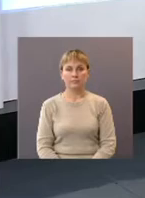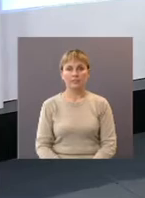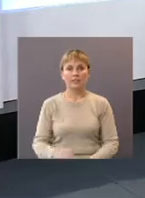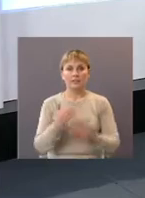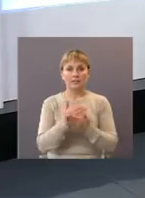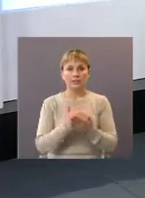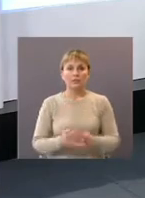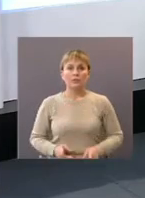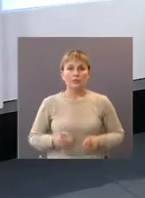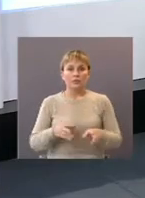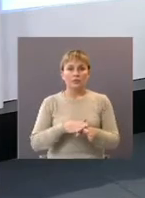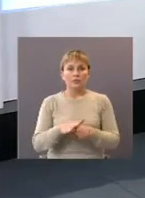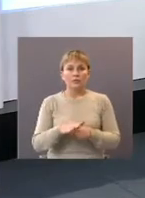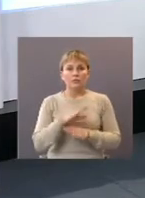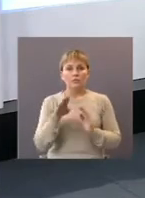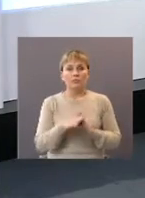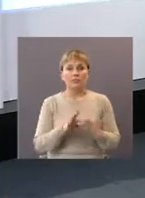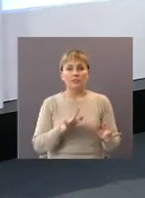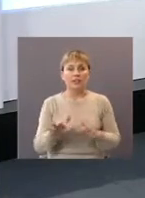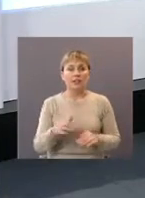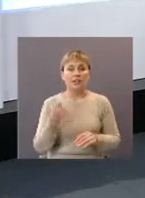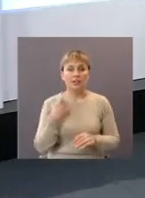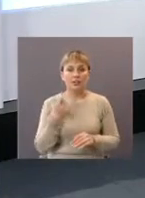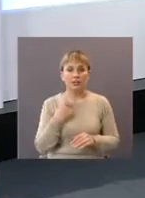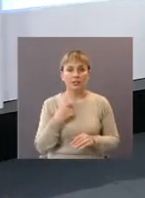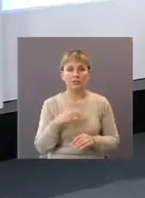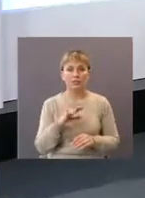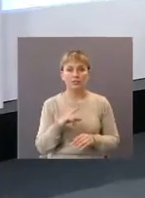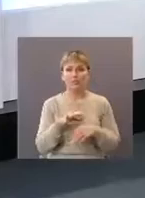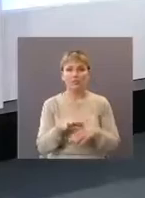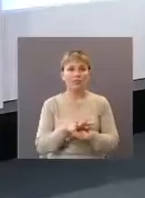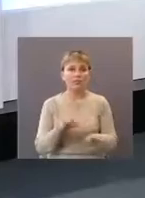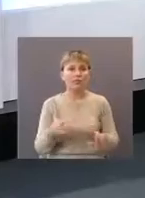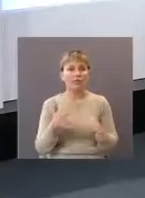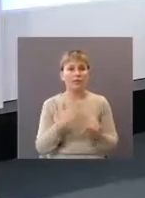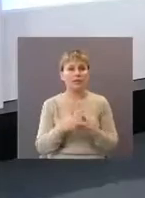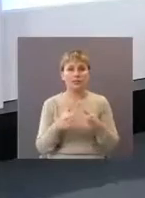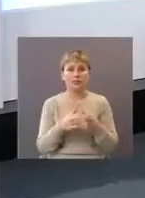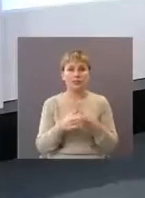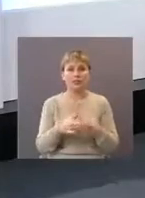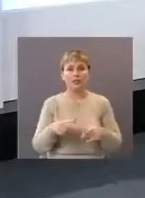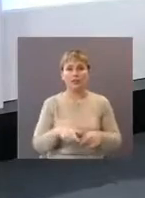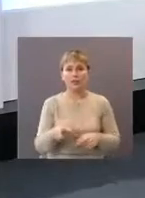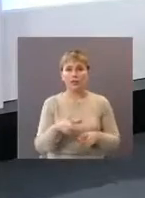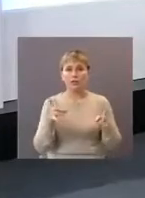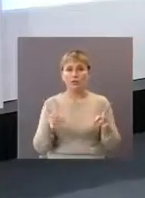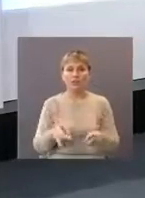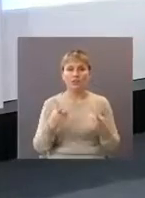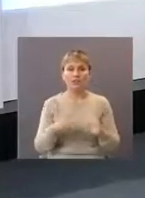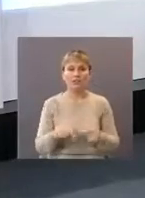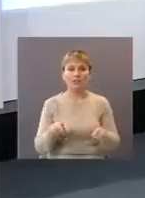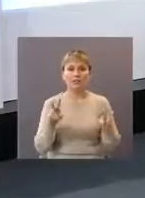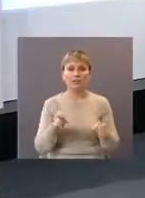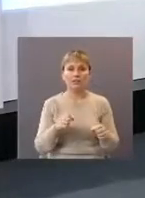Статистика преступлений, совершенных под воздействием алкоголя, увы, не ведется. Да, есть категория дорожно-транспортных происшествий, где